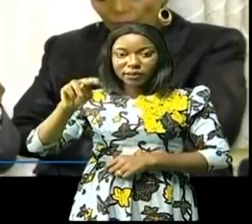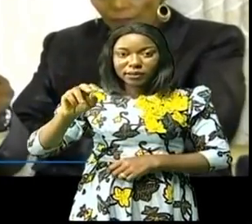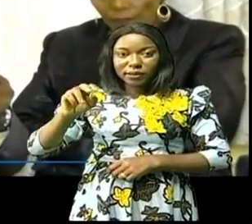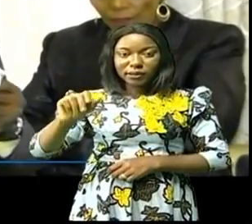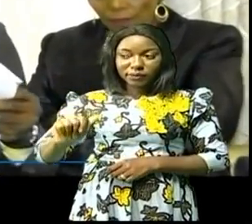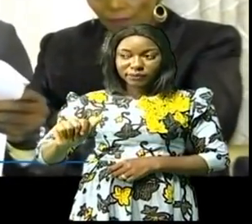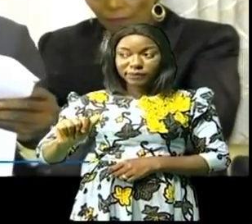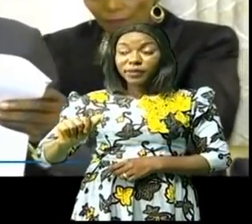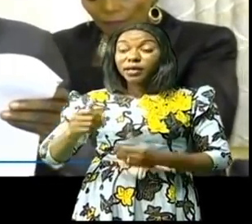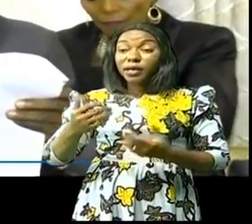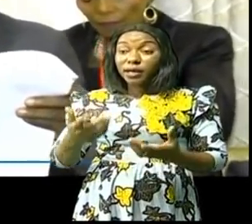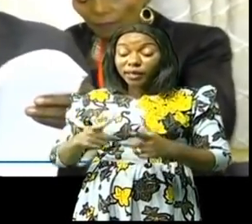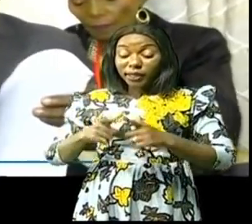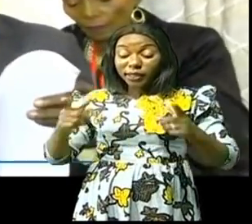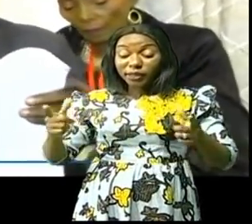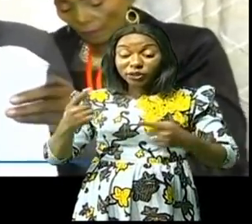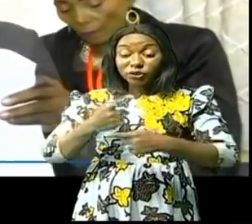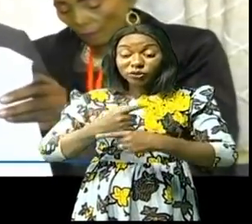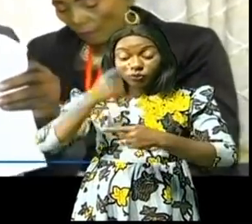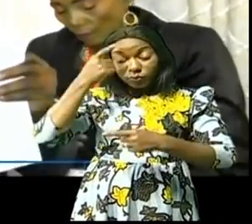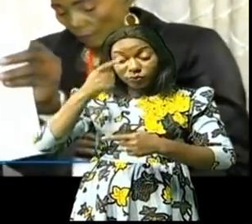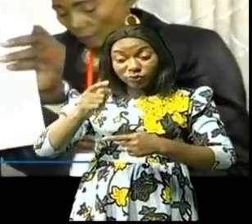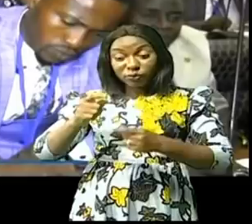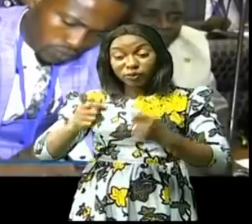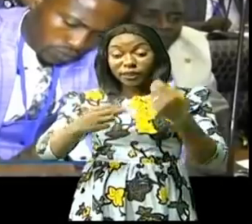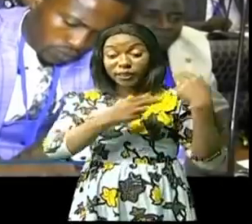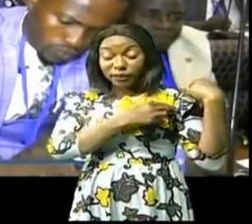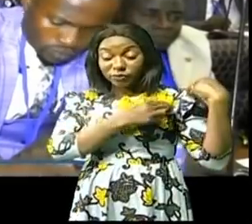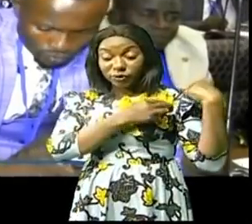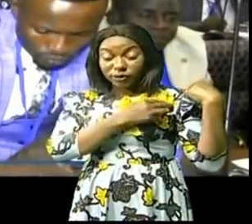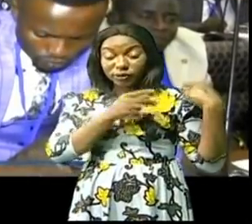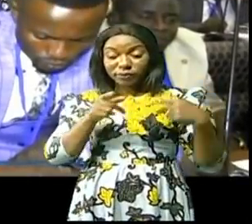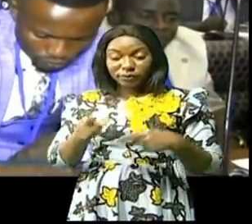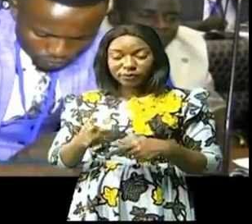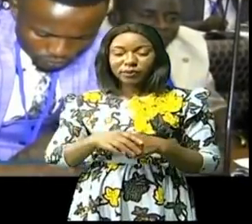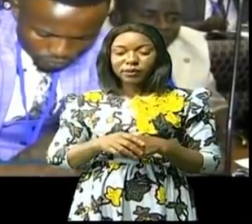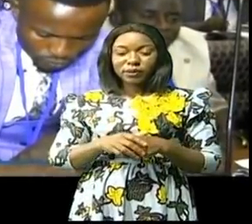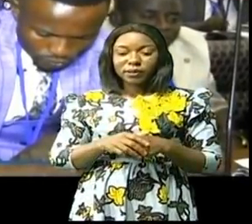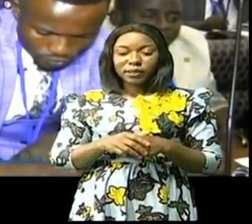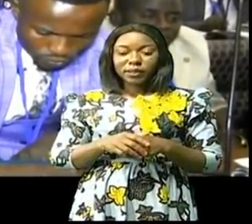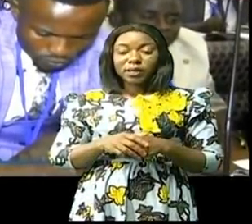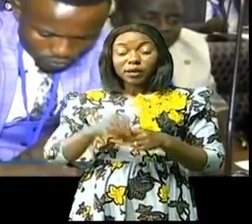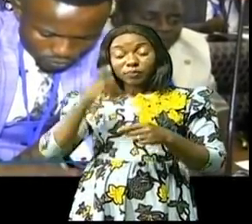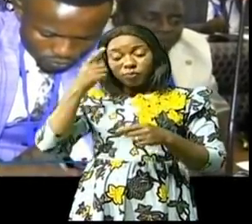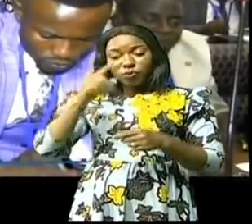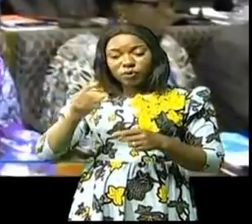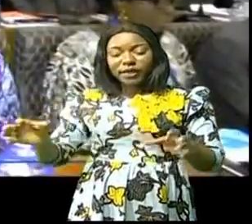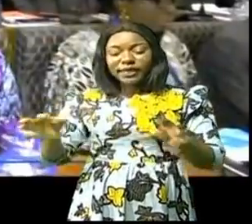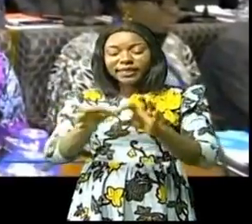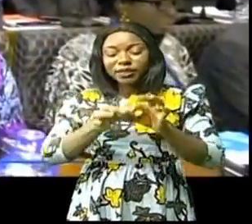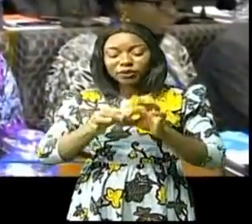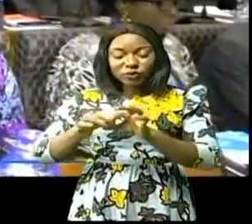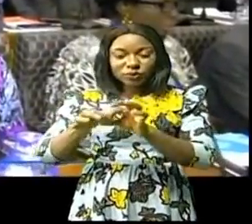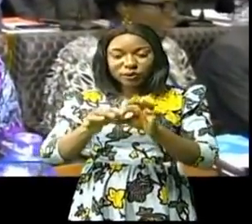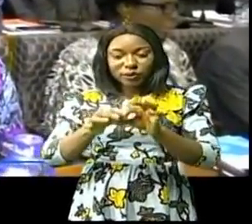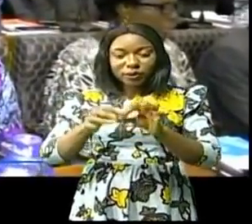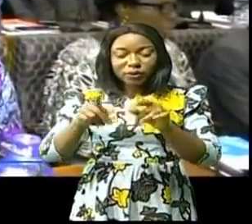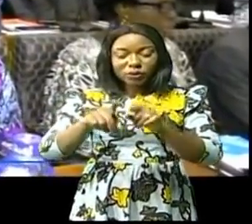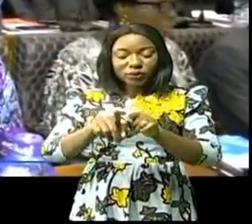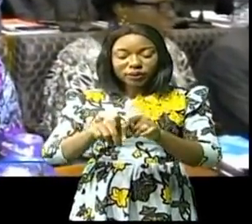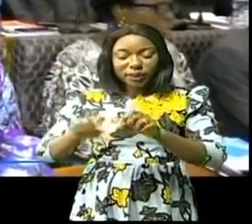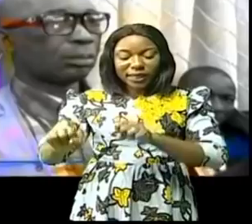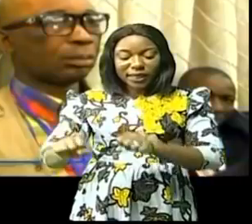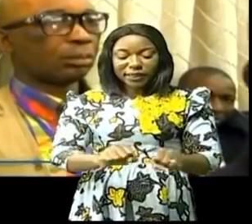Kiangi. Ce grand jour pour ses leaders des syndicaux. Il peut que jeter de fleurs pour être associé dans cette activité